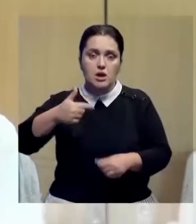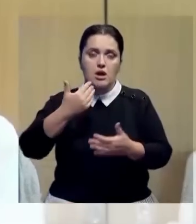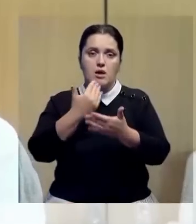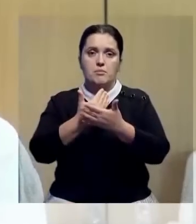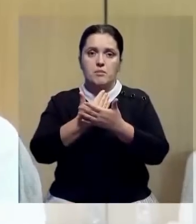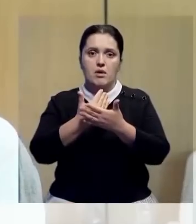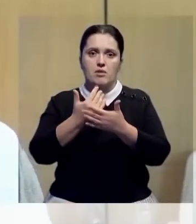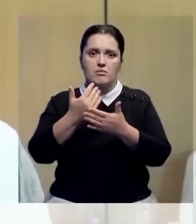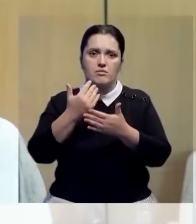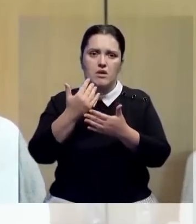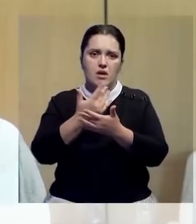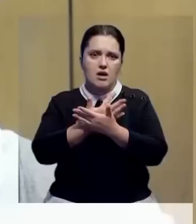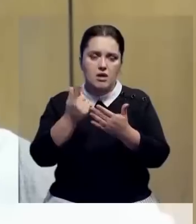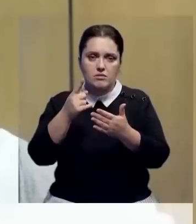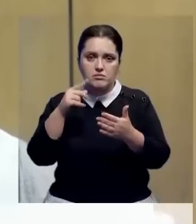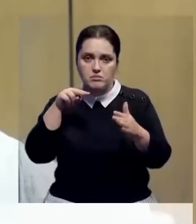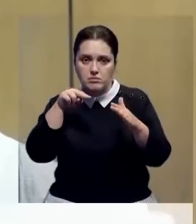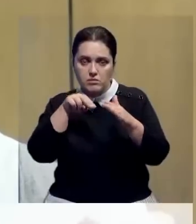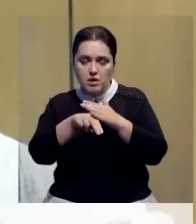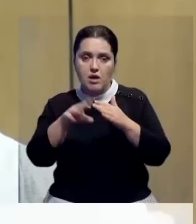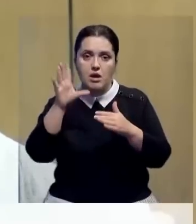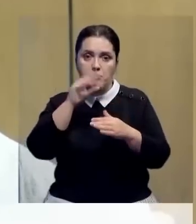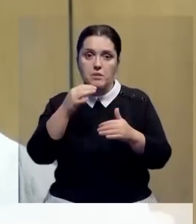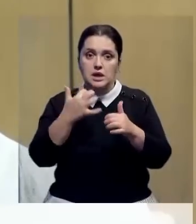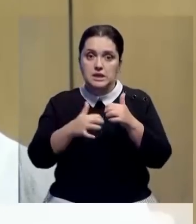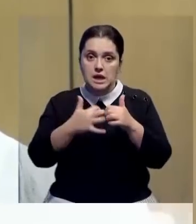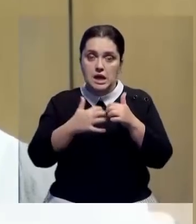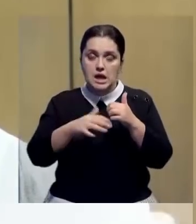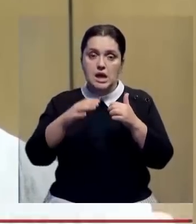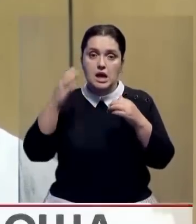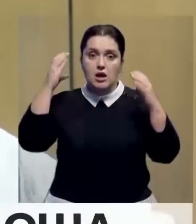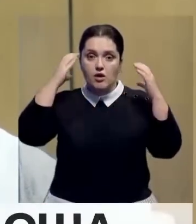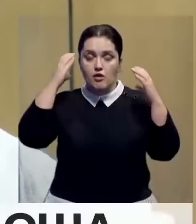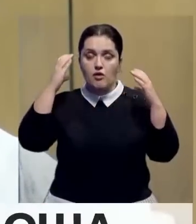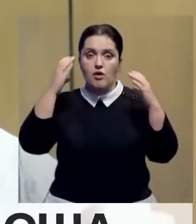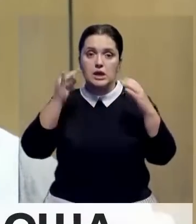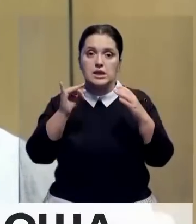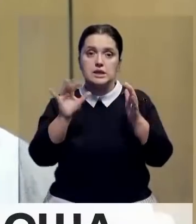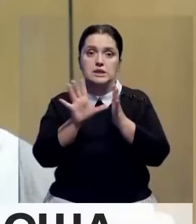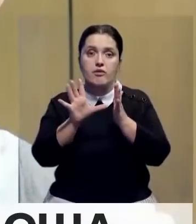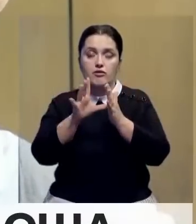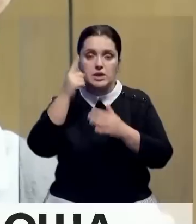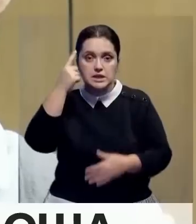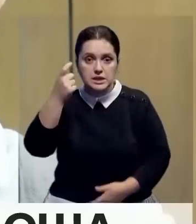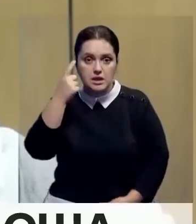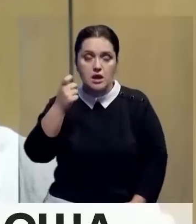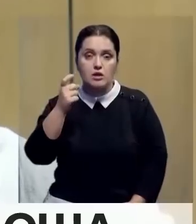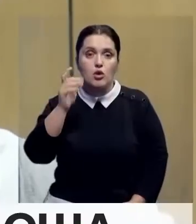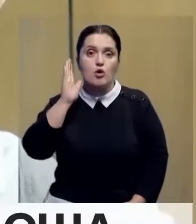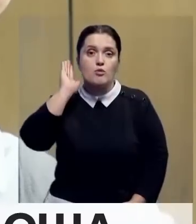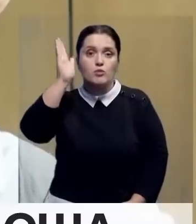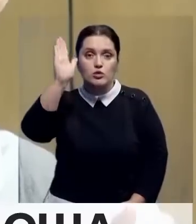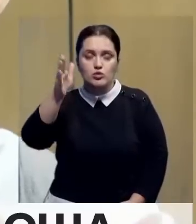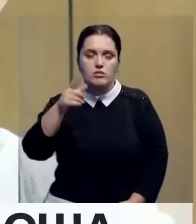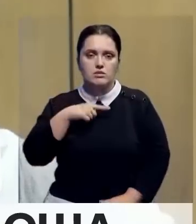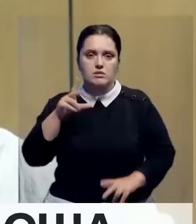или компактных. Микросхема своего рода – посредник между радиоволнами и цифровыми сигналами. В будущем, надеюсь, появится больше